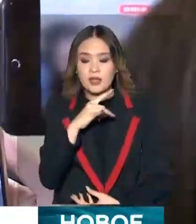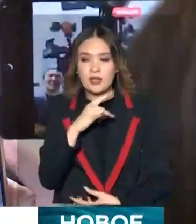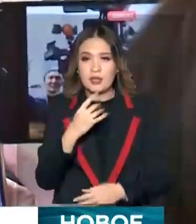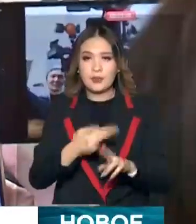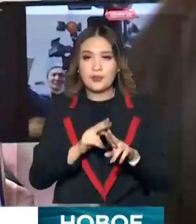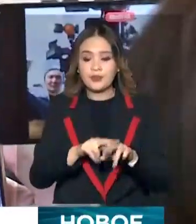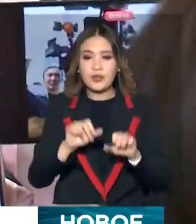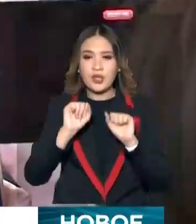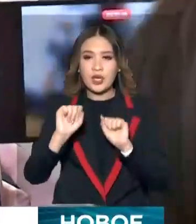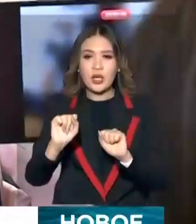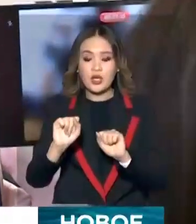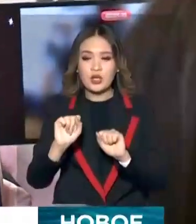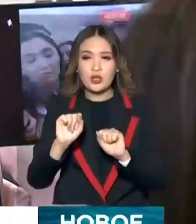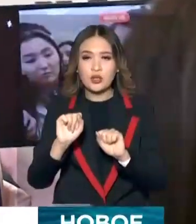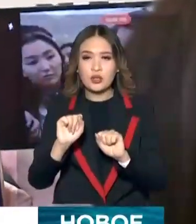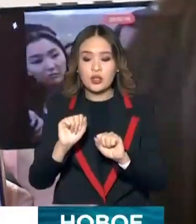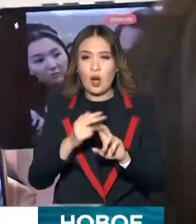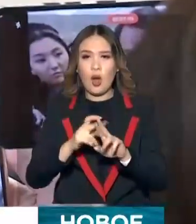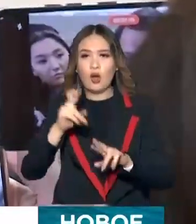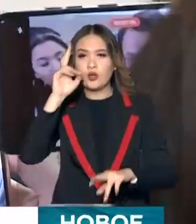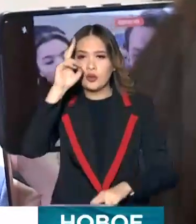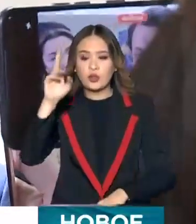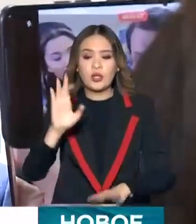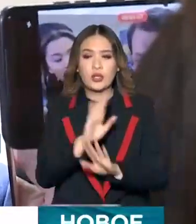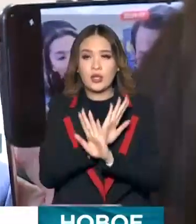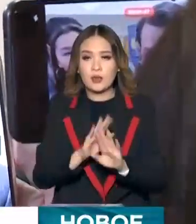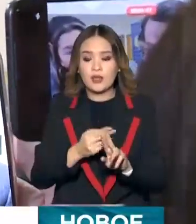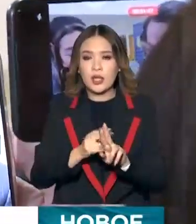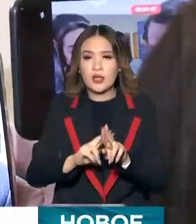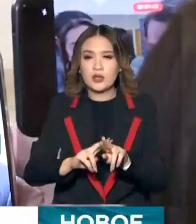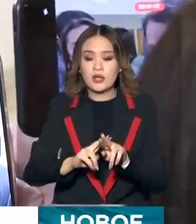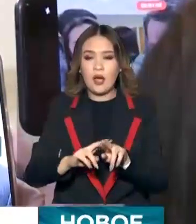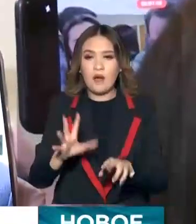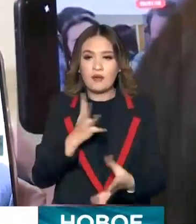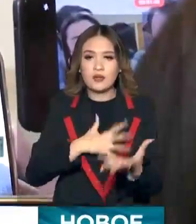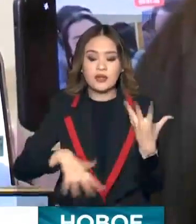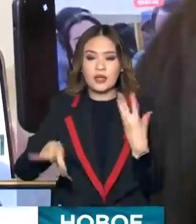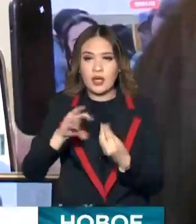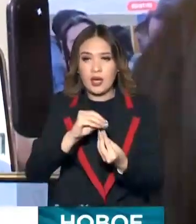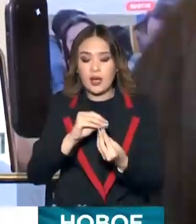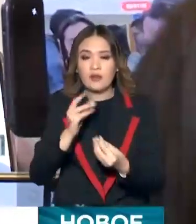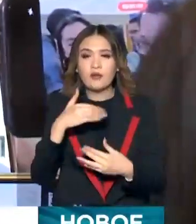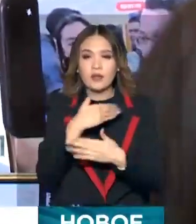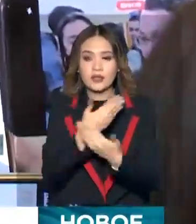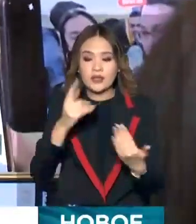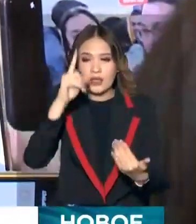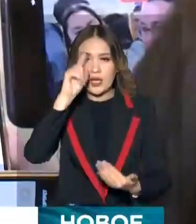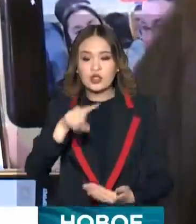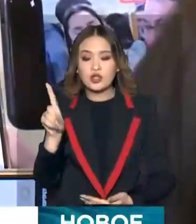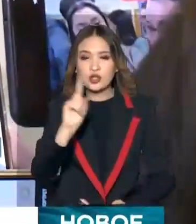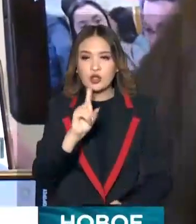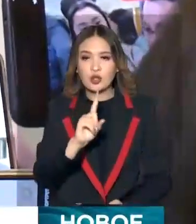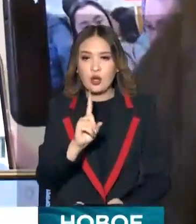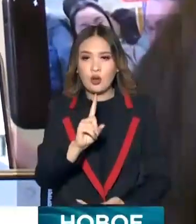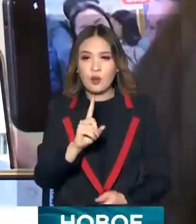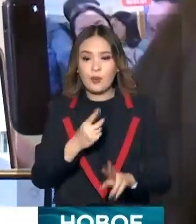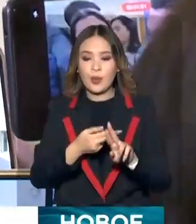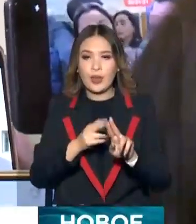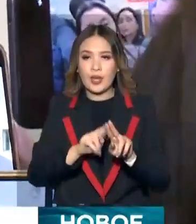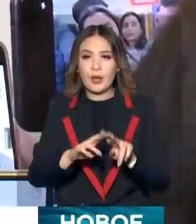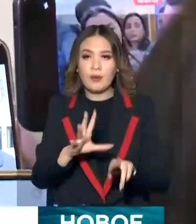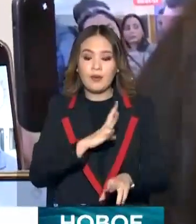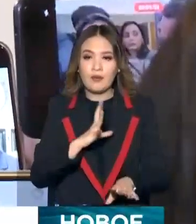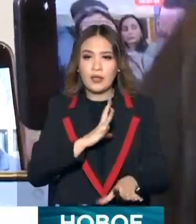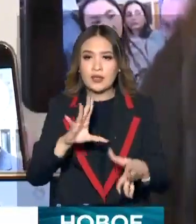для защиты, как говорится, там, государственной инфраструктуры или еще какой-то. Все инфраструктуры. Вы все знаете, что даже на определенные